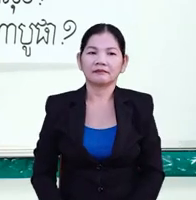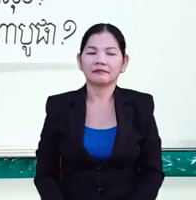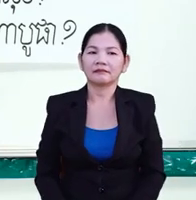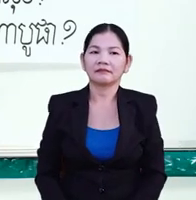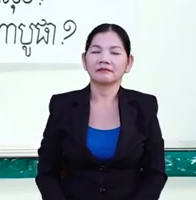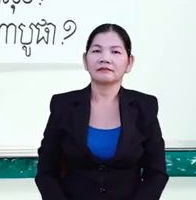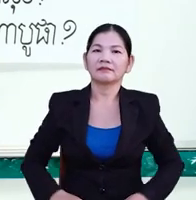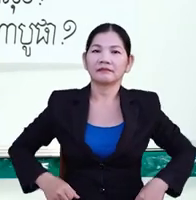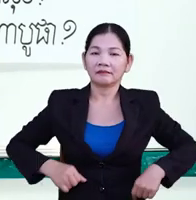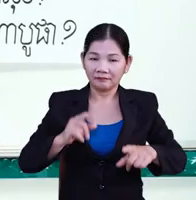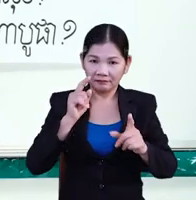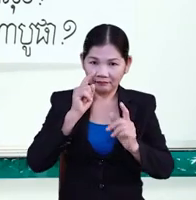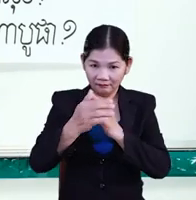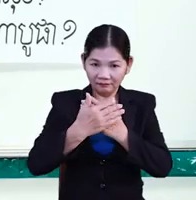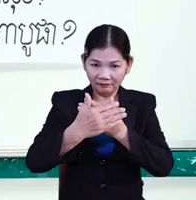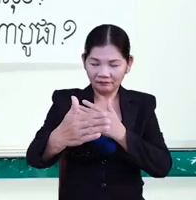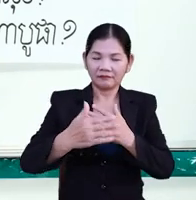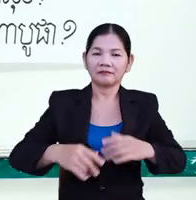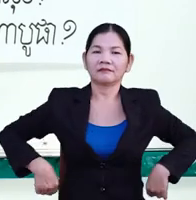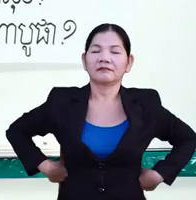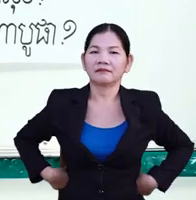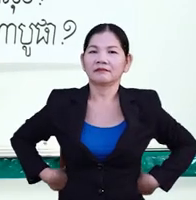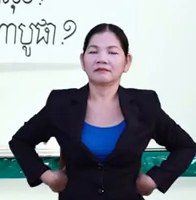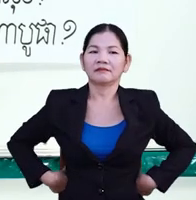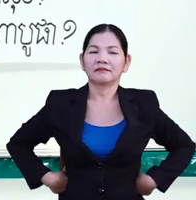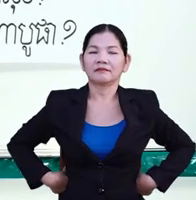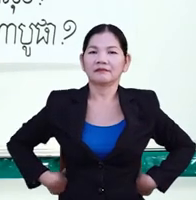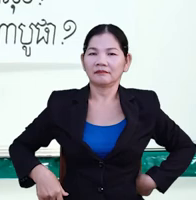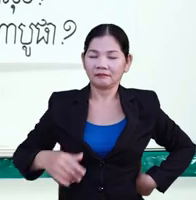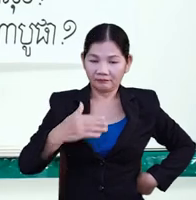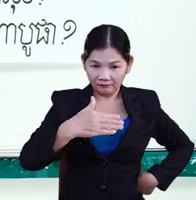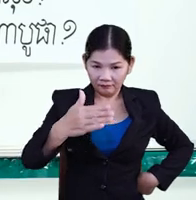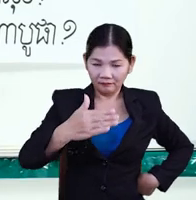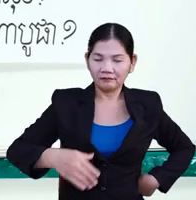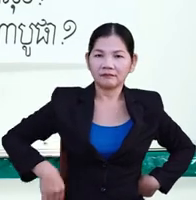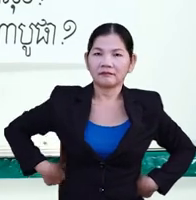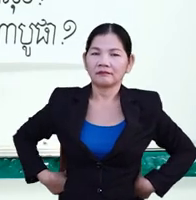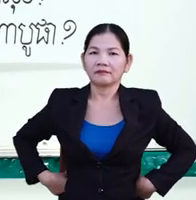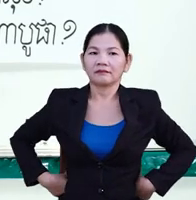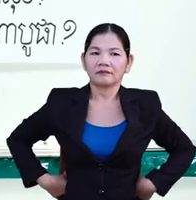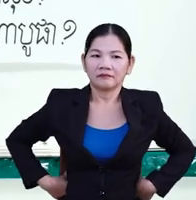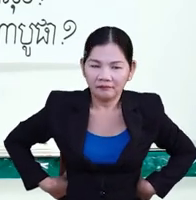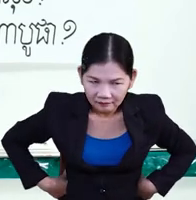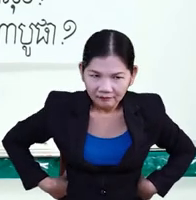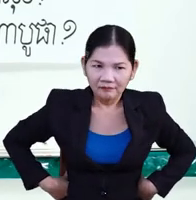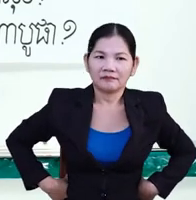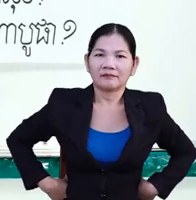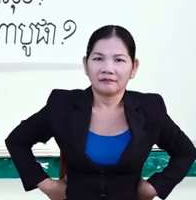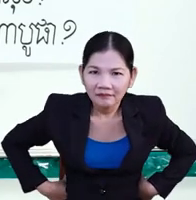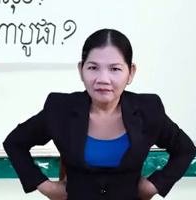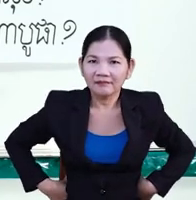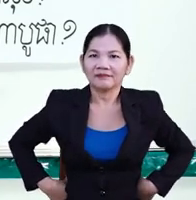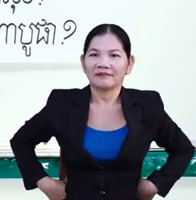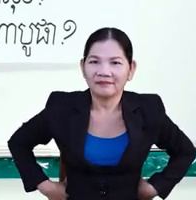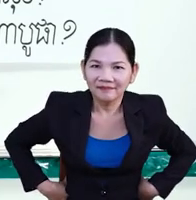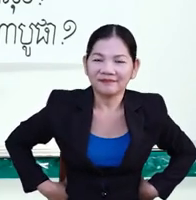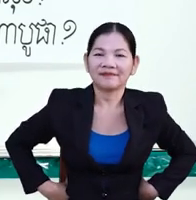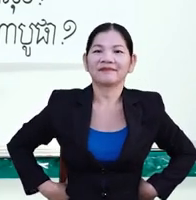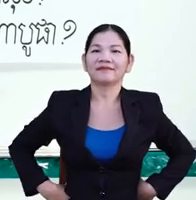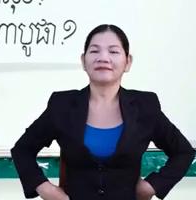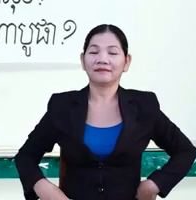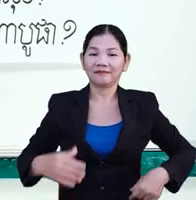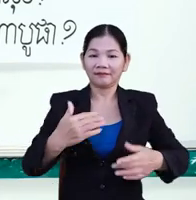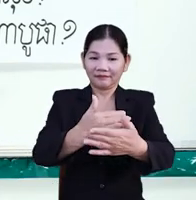ហើយយើងកាច់ទៅមុខចាចំនួន3ដងដែរយើងស្រែកថាមុខមុខមុខចាតោះកាច់ទៅមុខអមុខមុខ